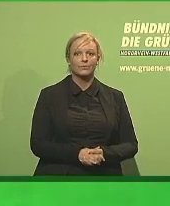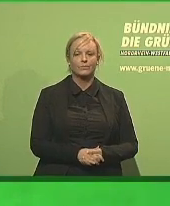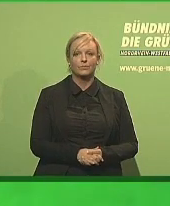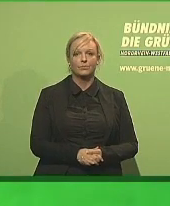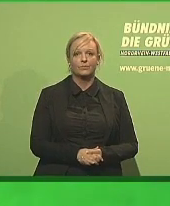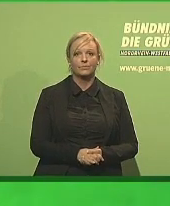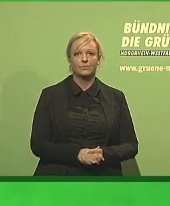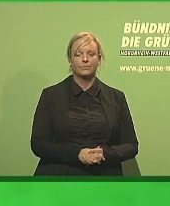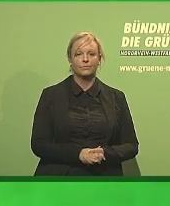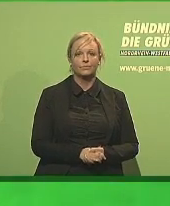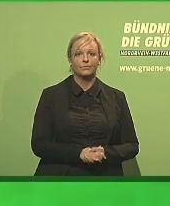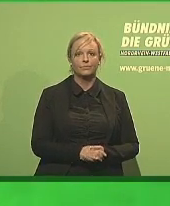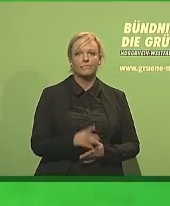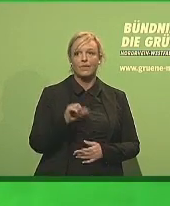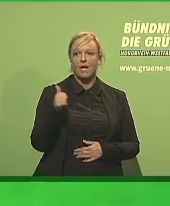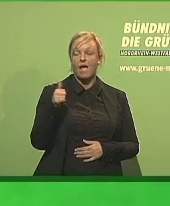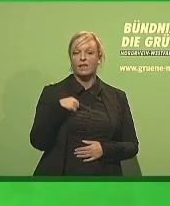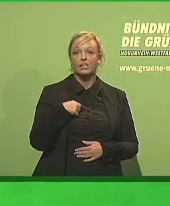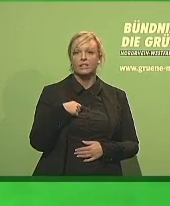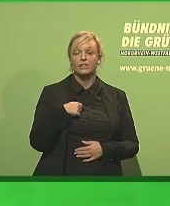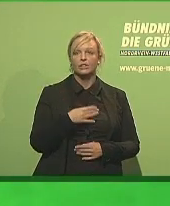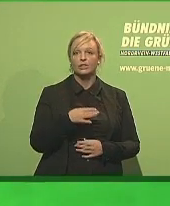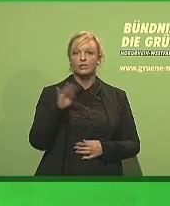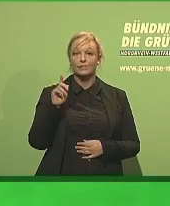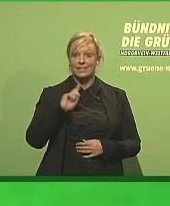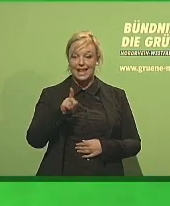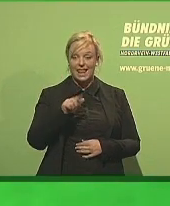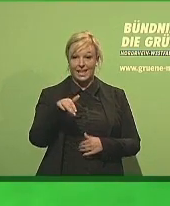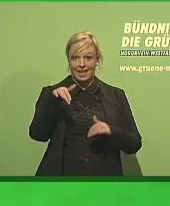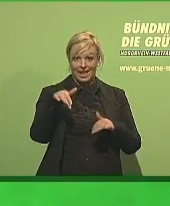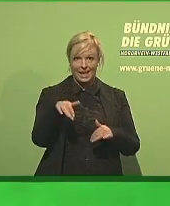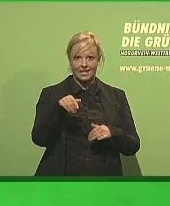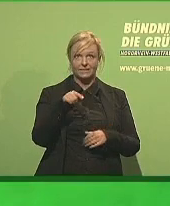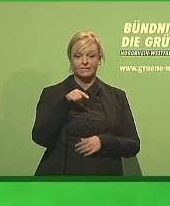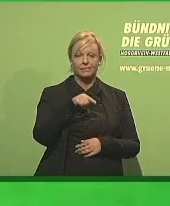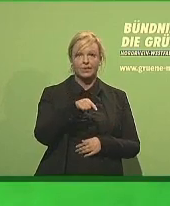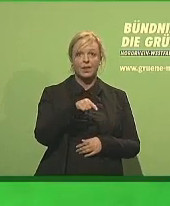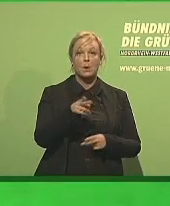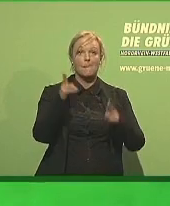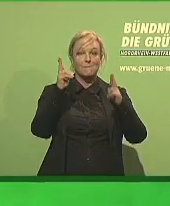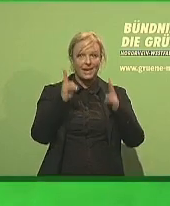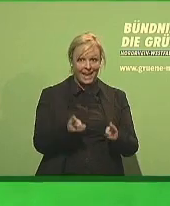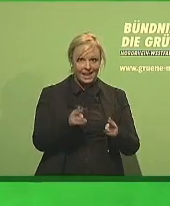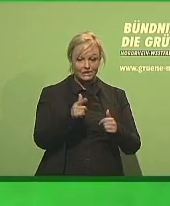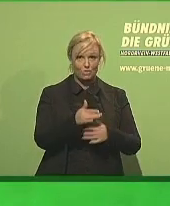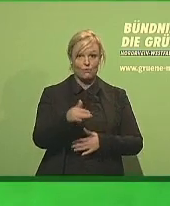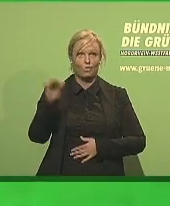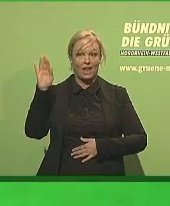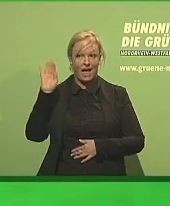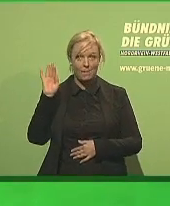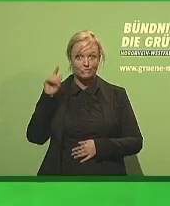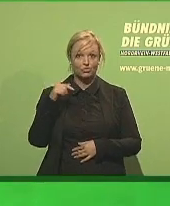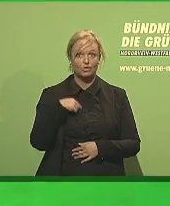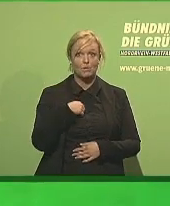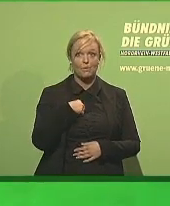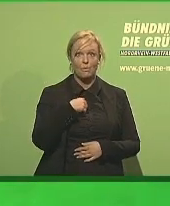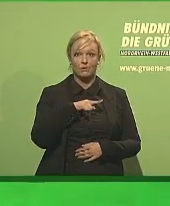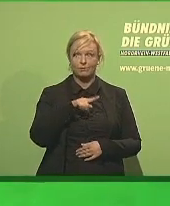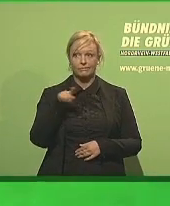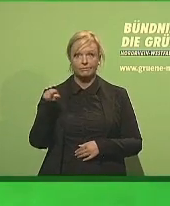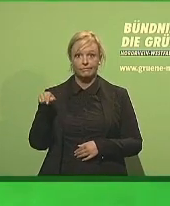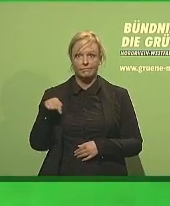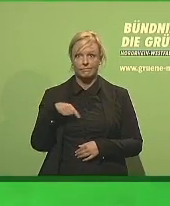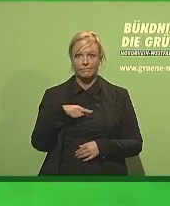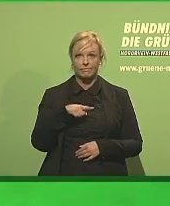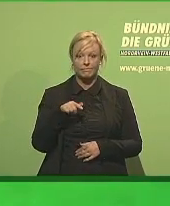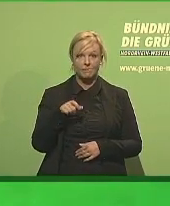der anwesenden stimmberechtigten Delegierten die Berechtigung zur Abstimmung einer der hier Anwesenden,